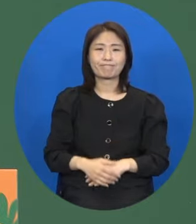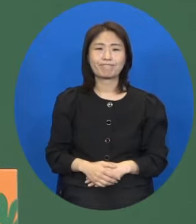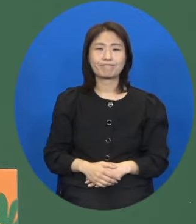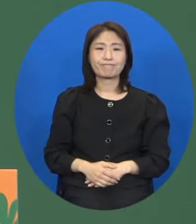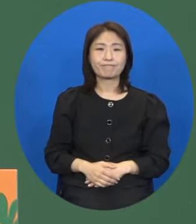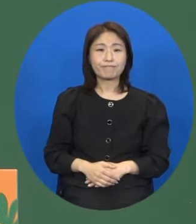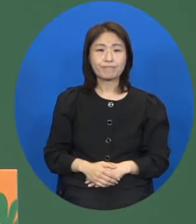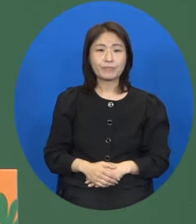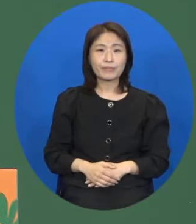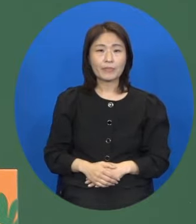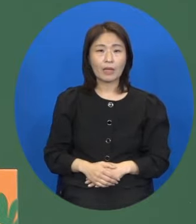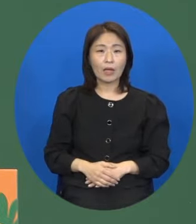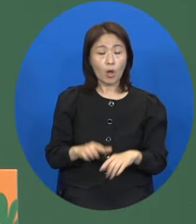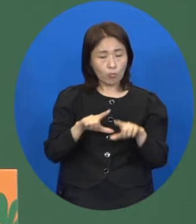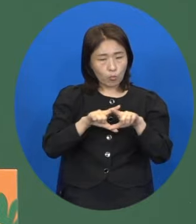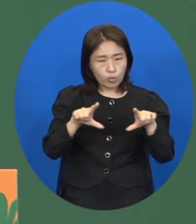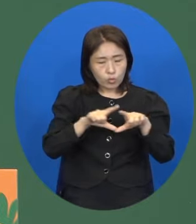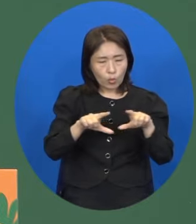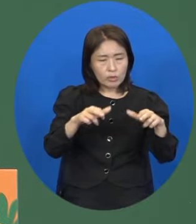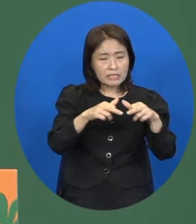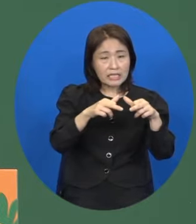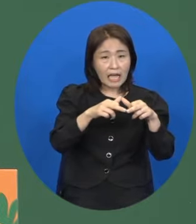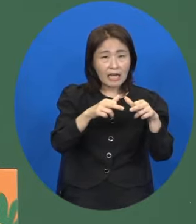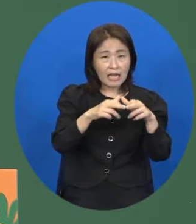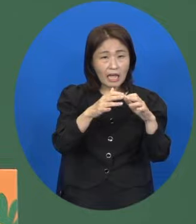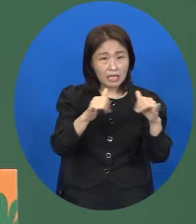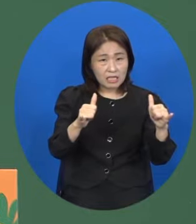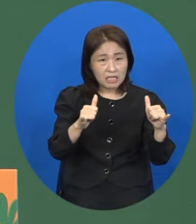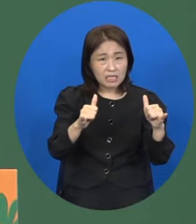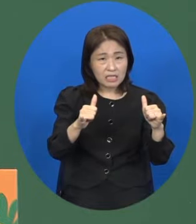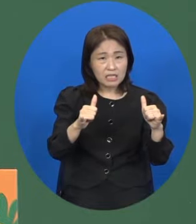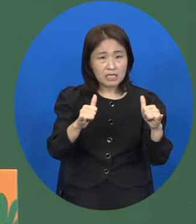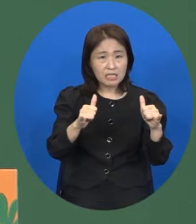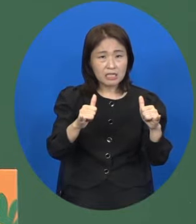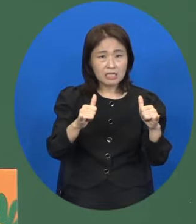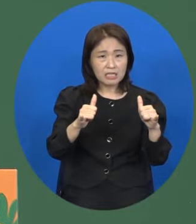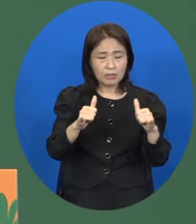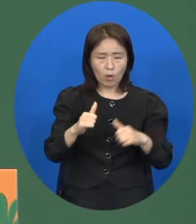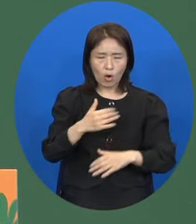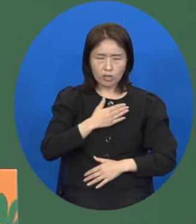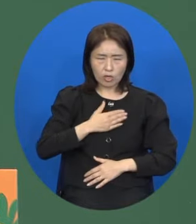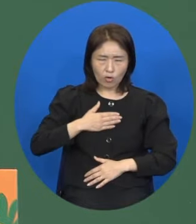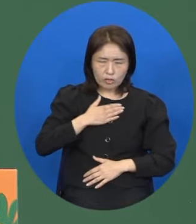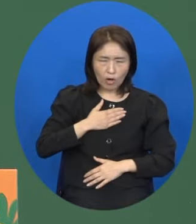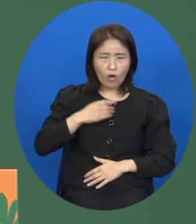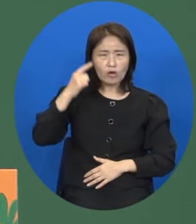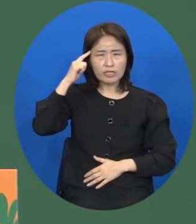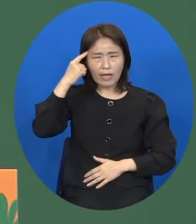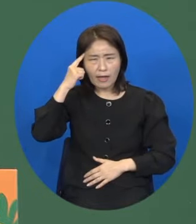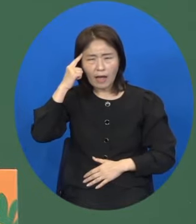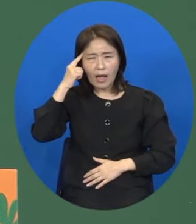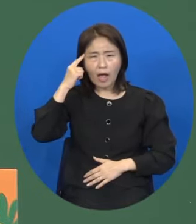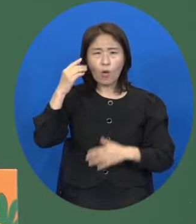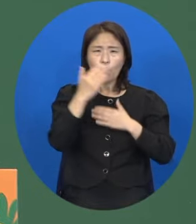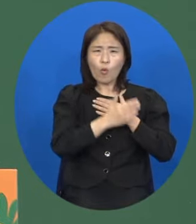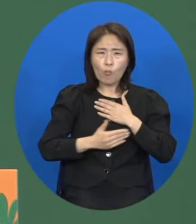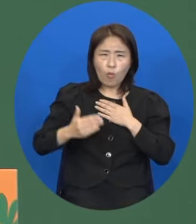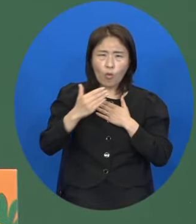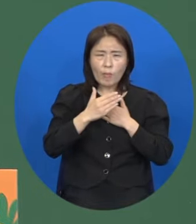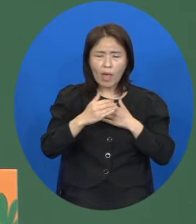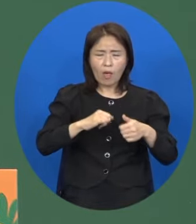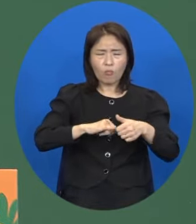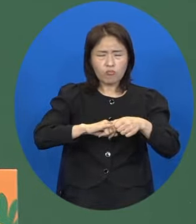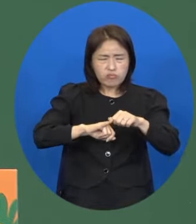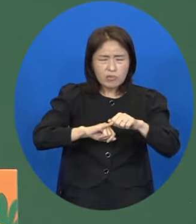우리는 대개 장애인 하면 신체적, 정신적, 정서적, 사회적 기능을 제대로 발휘하지 못하는